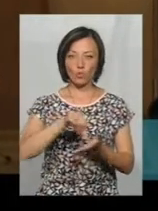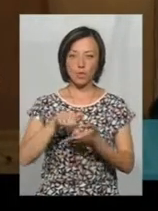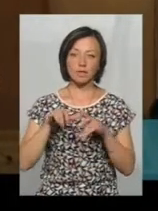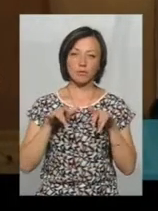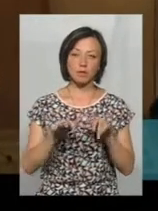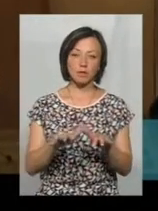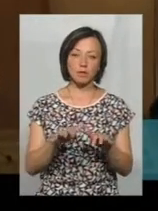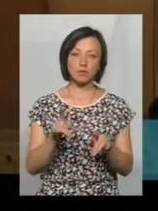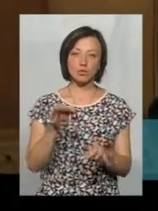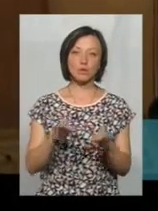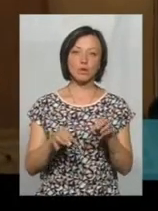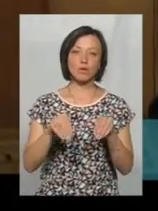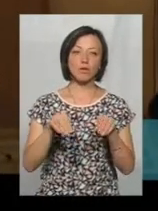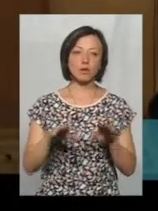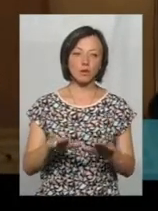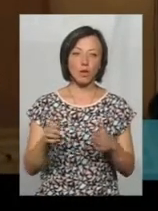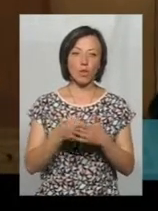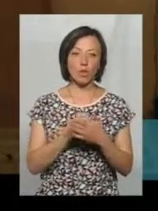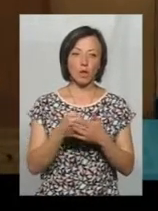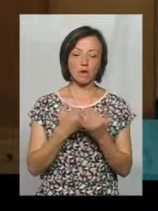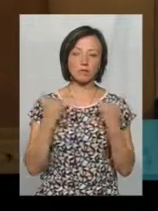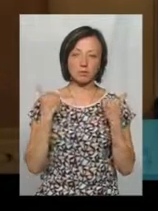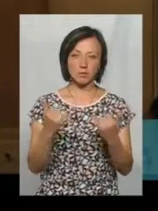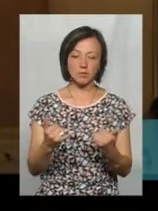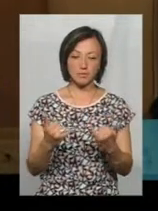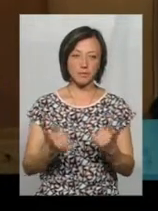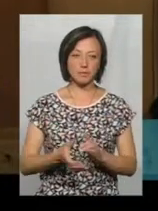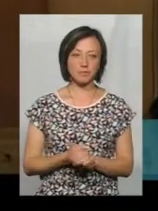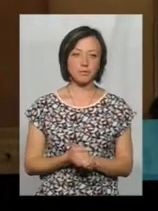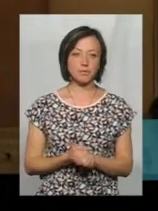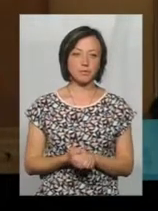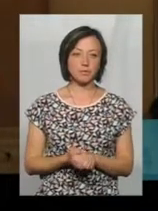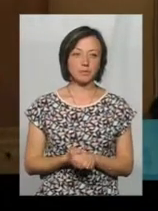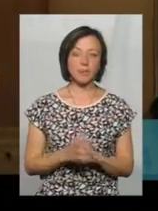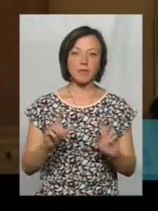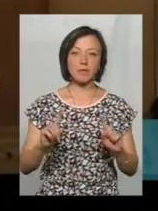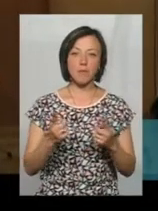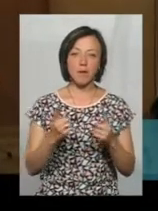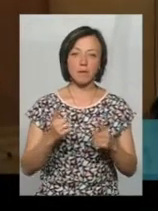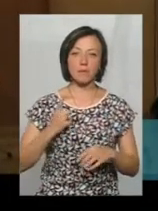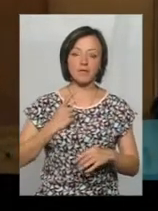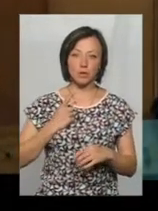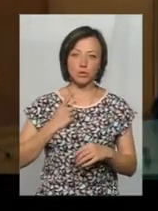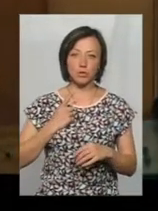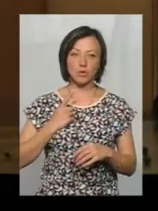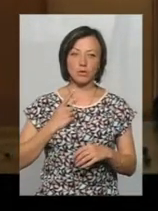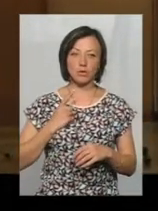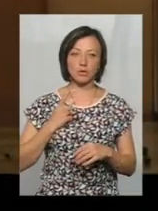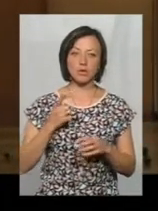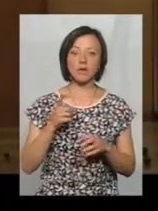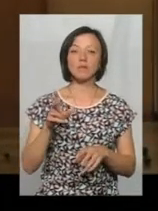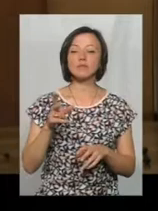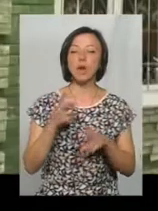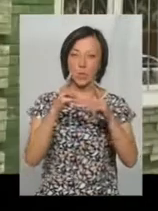процесу. Слідчий суддя ухвалив клопотання про застосування запобіжного заходу для підтримання під вартою розглядати закритому